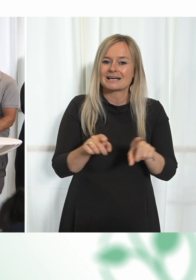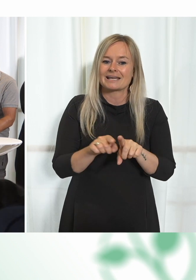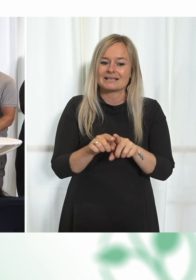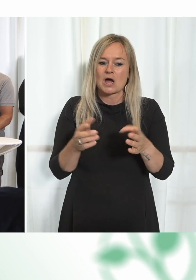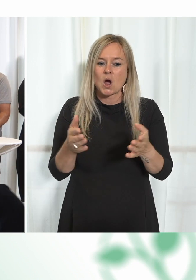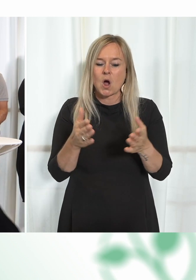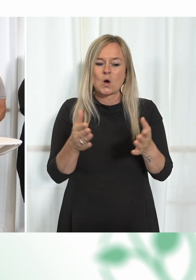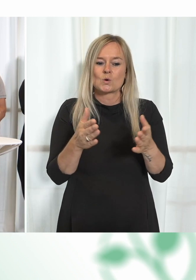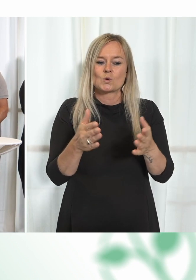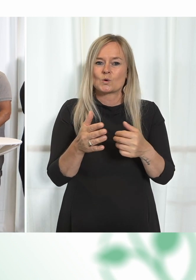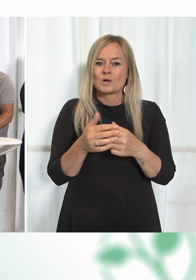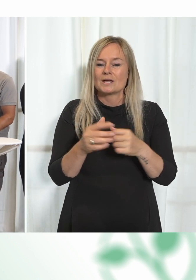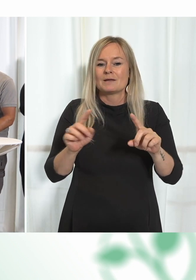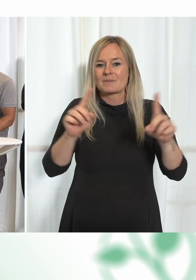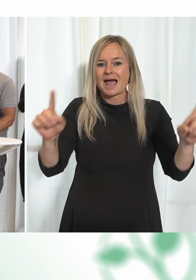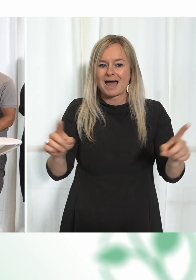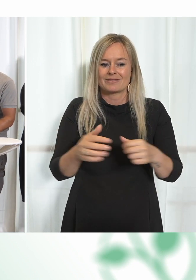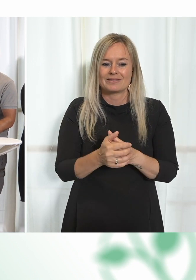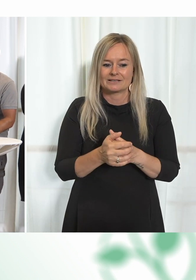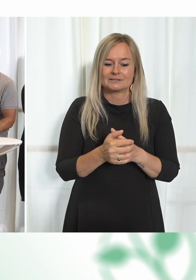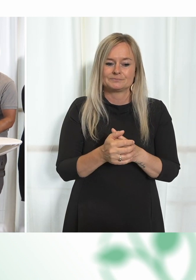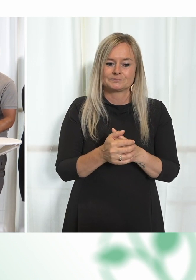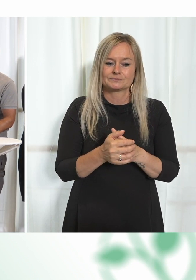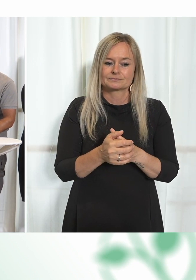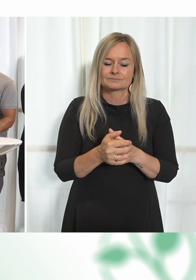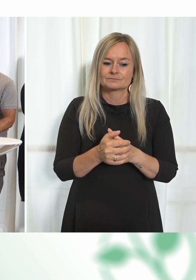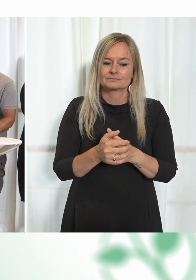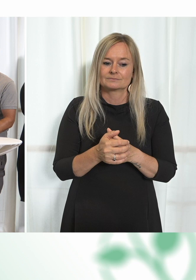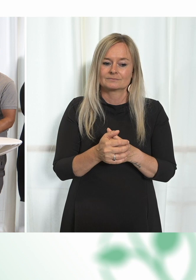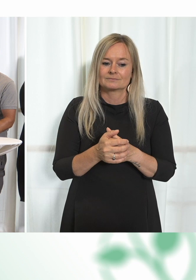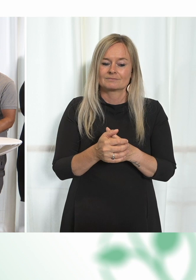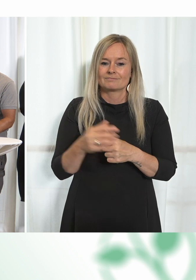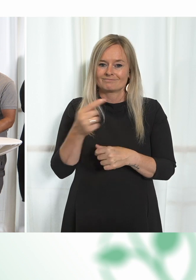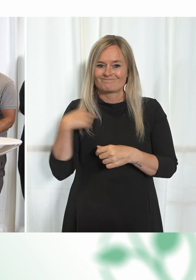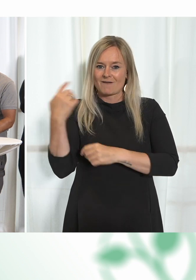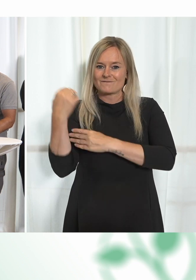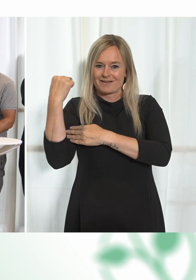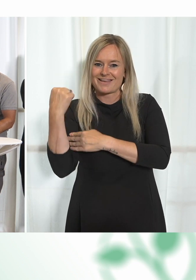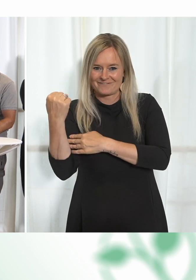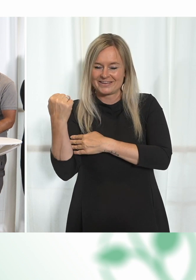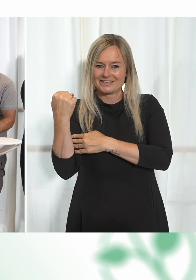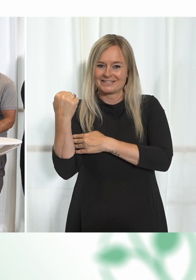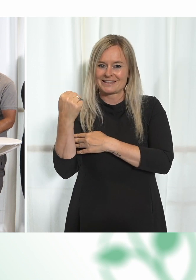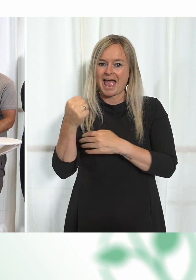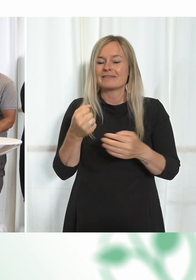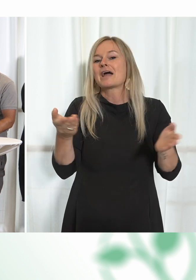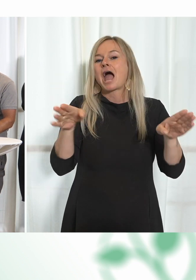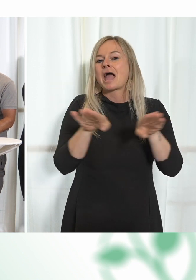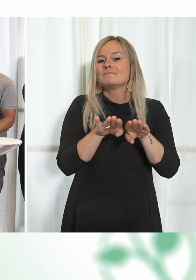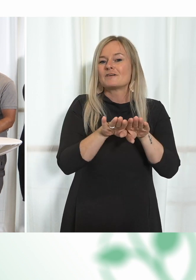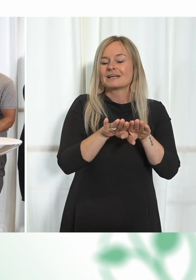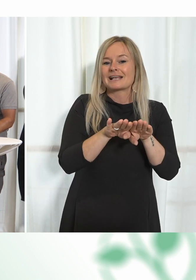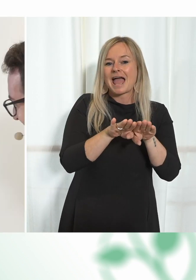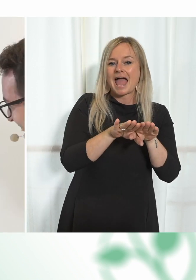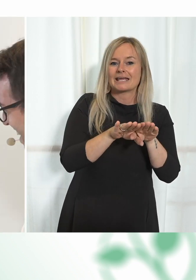Standing Ovation Projekt und einem Exoskelett, wer gewinnt denn da? Wir werden gewinnen. Was sind denn die Vorteile im Vergleich zu einem